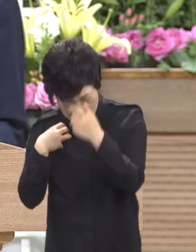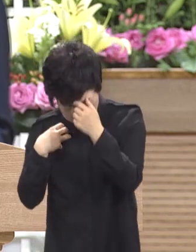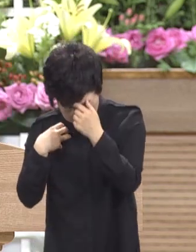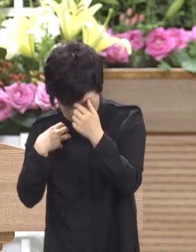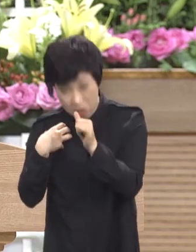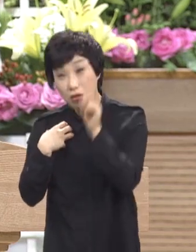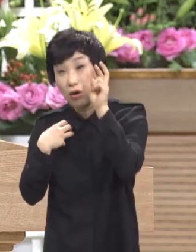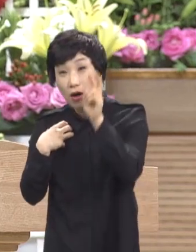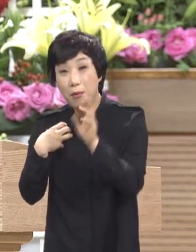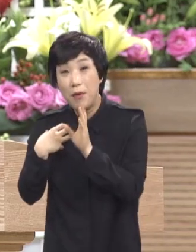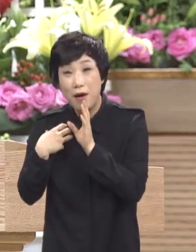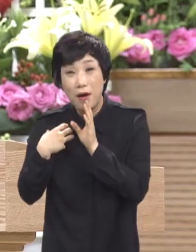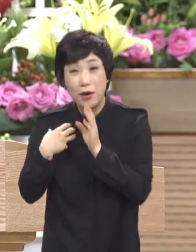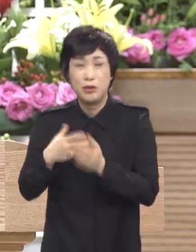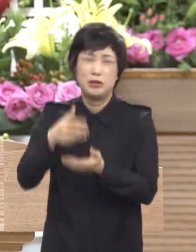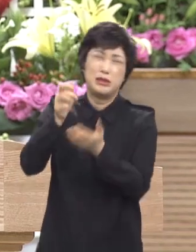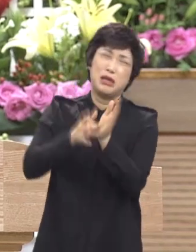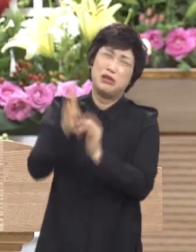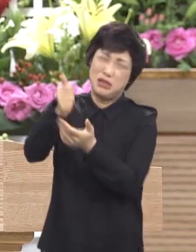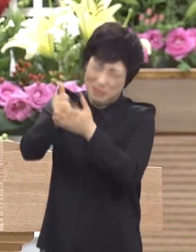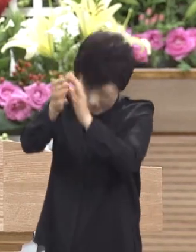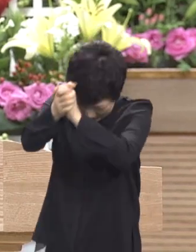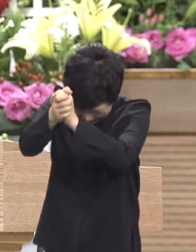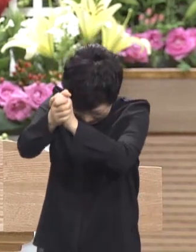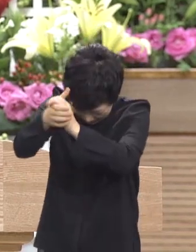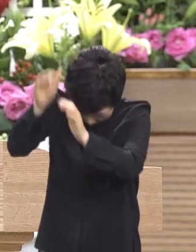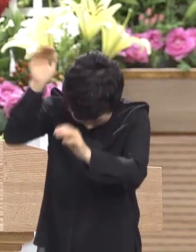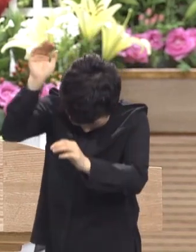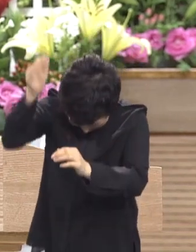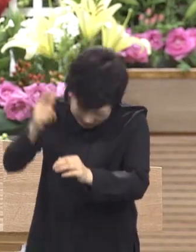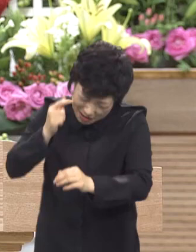일인가. 주님이 기도하시오.